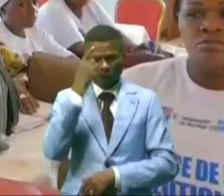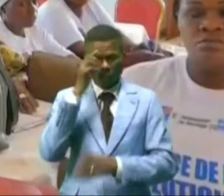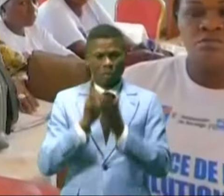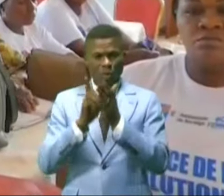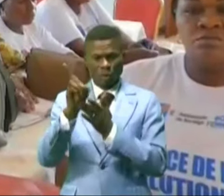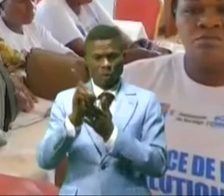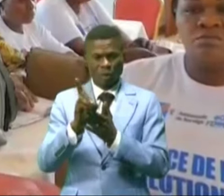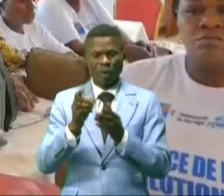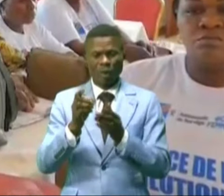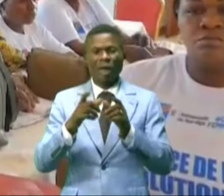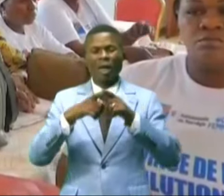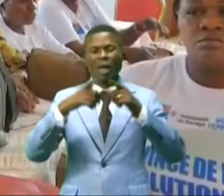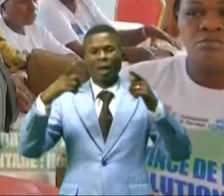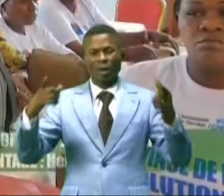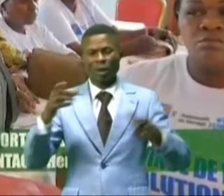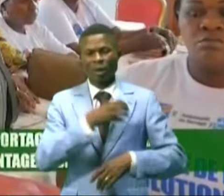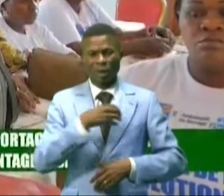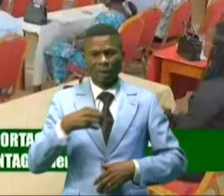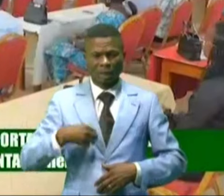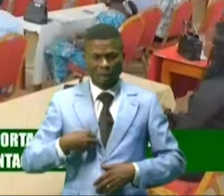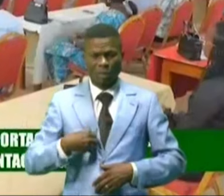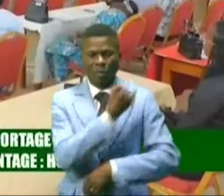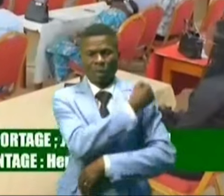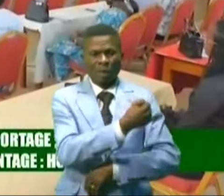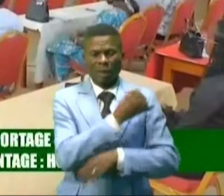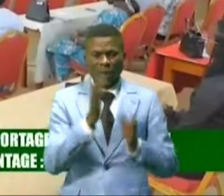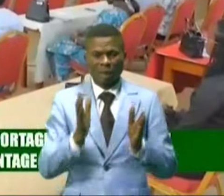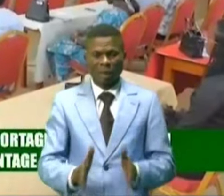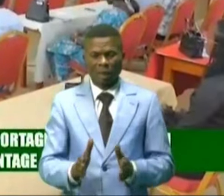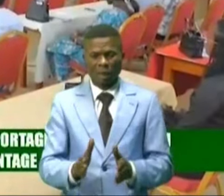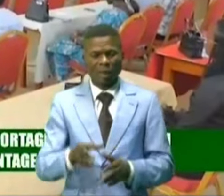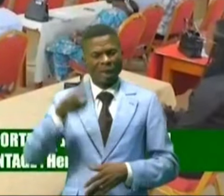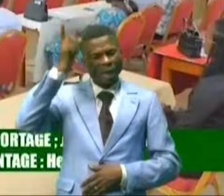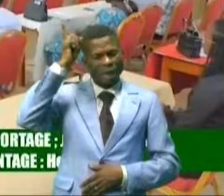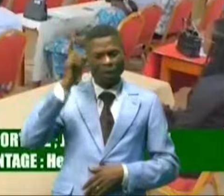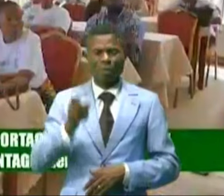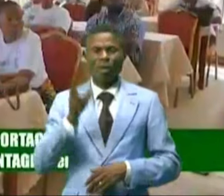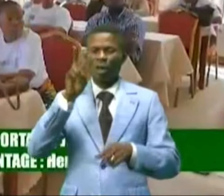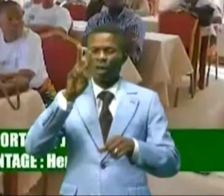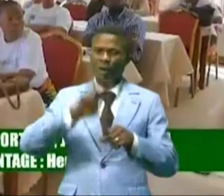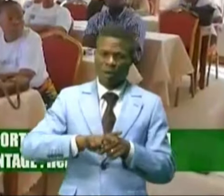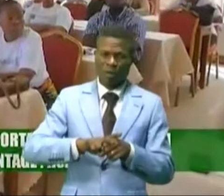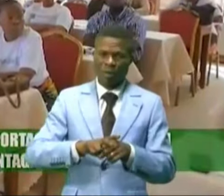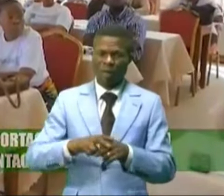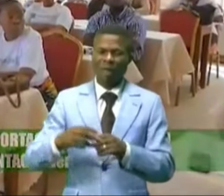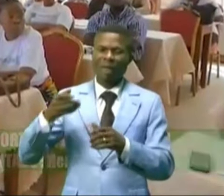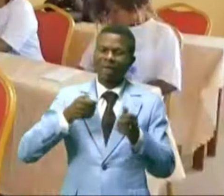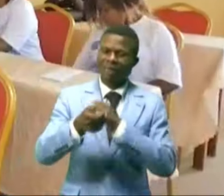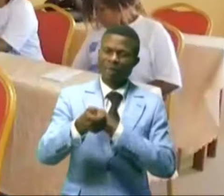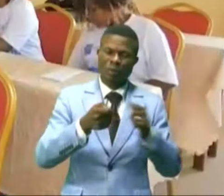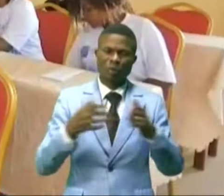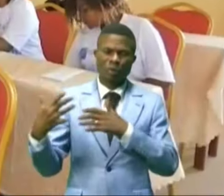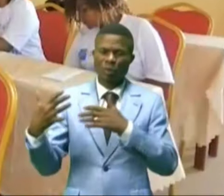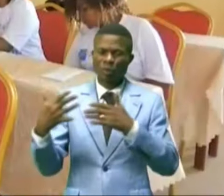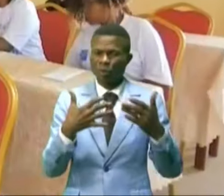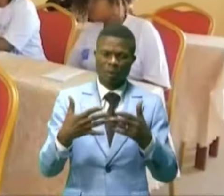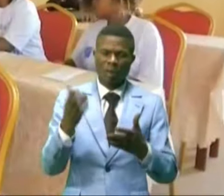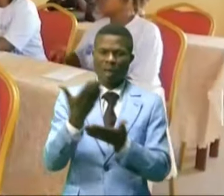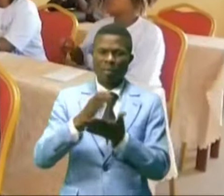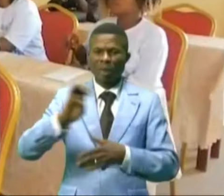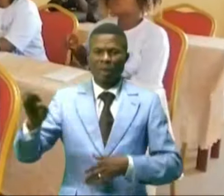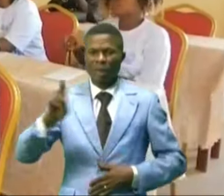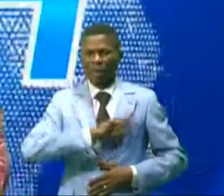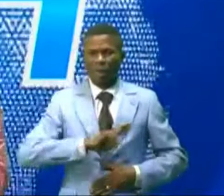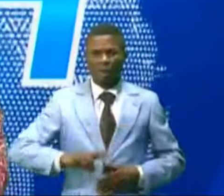et l'émergence de la femme iturienne qui a longtemps été victime des affres de la guerre dans cette partie du